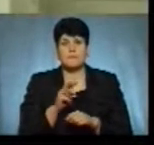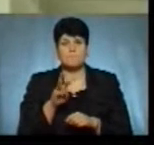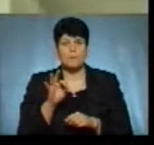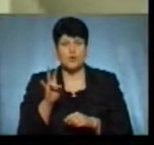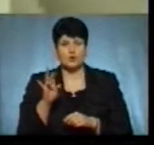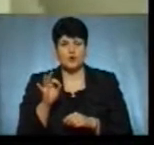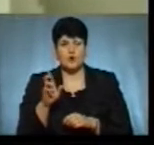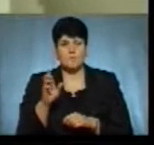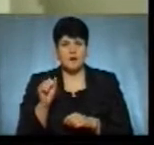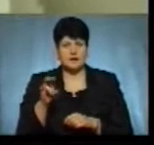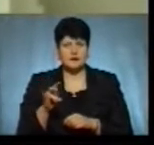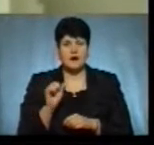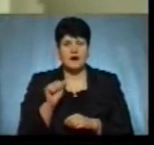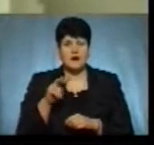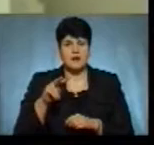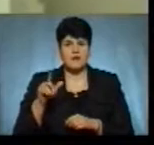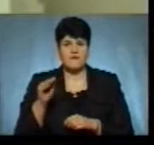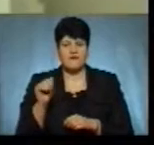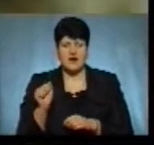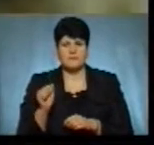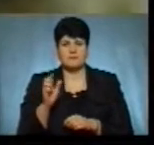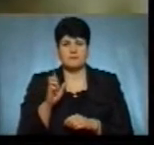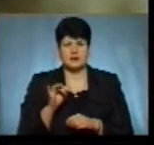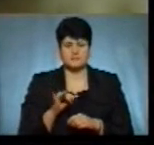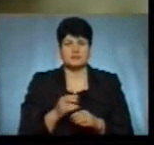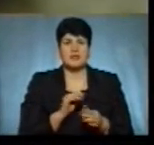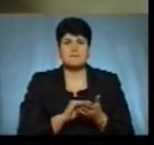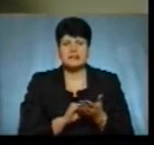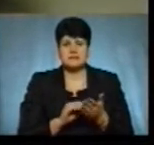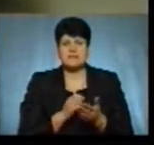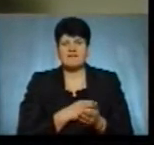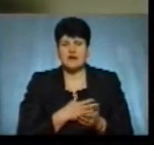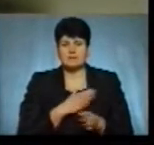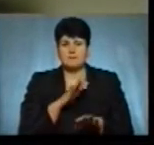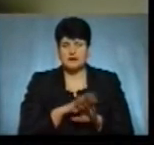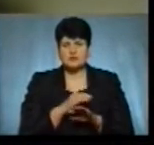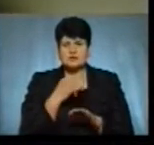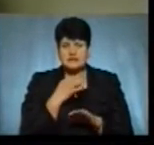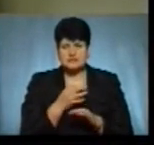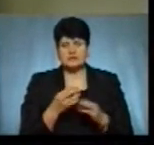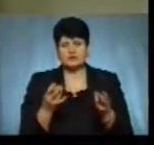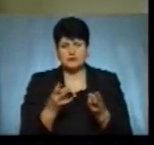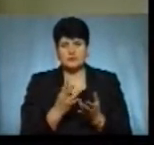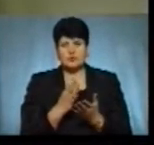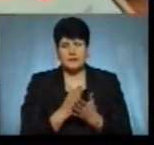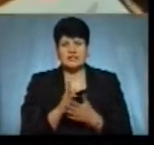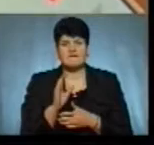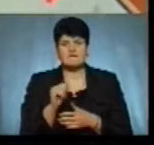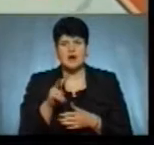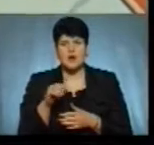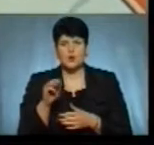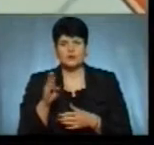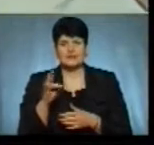та «Альфа-банк». Прес-секретар «Приватбанку» Олег Серга сказав, що для здійснення операції необхідно мати валютний рахунок, де